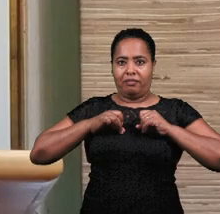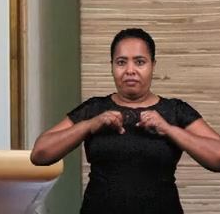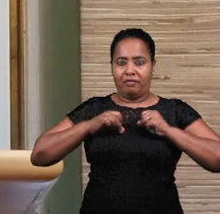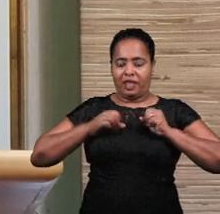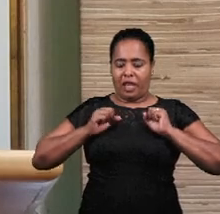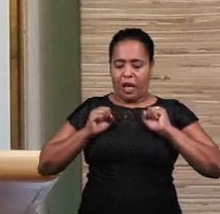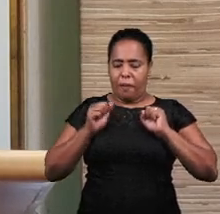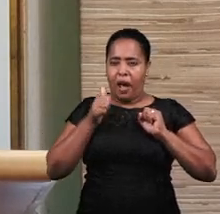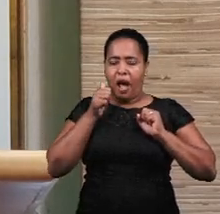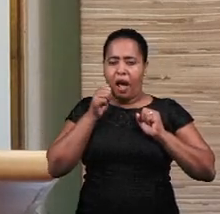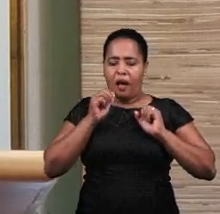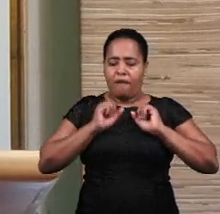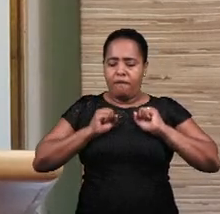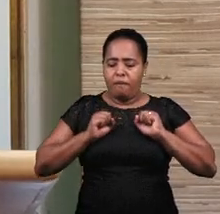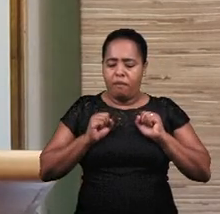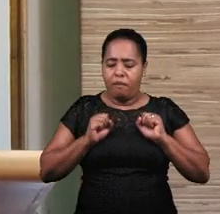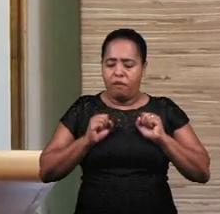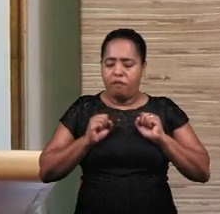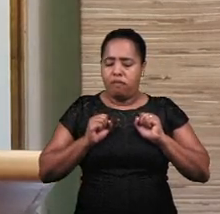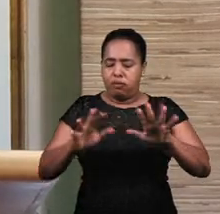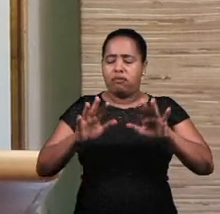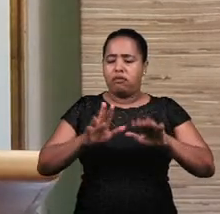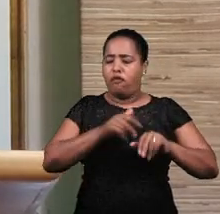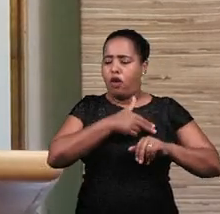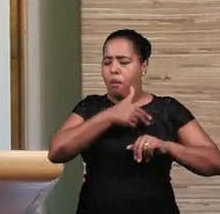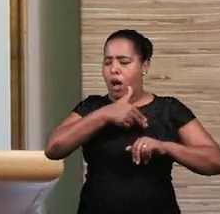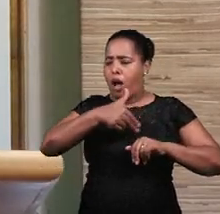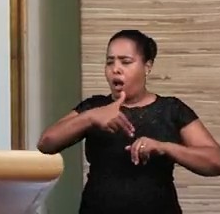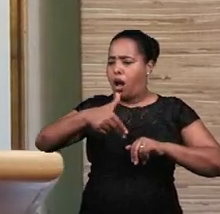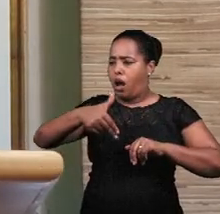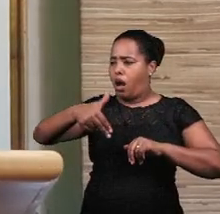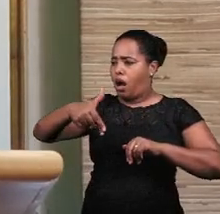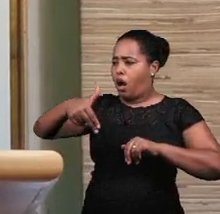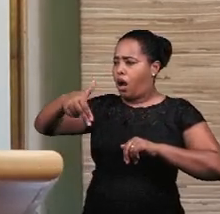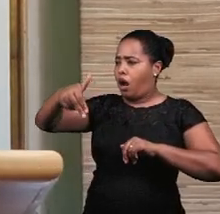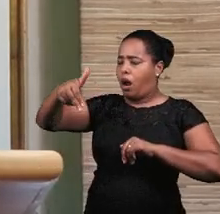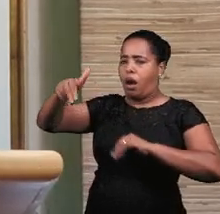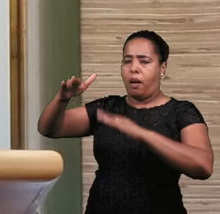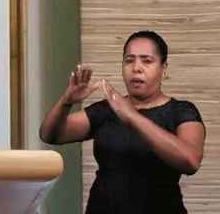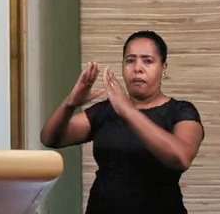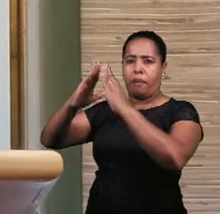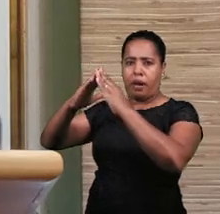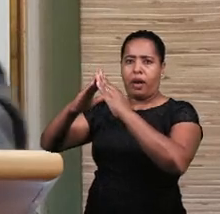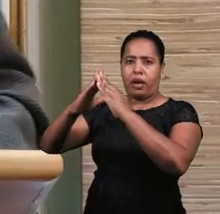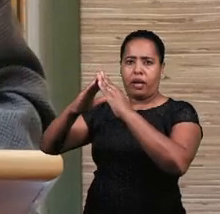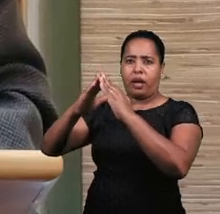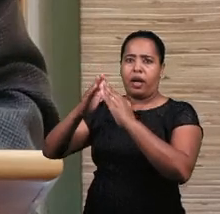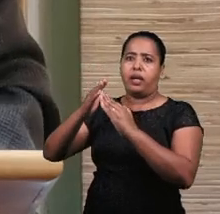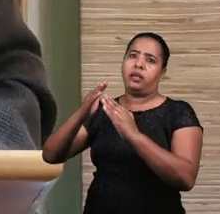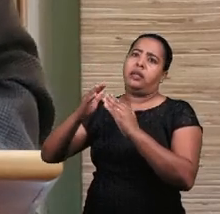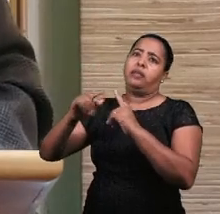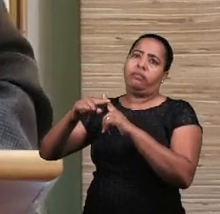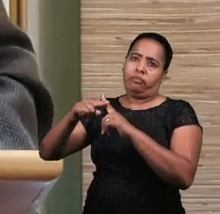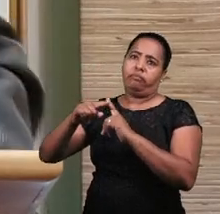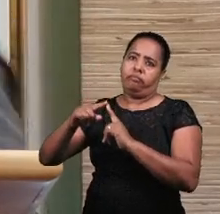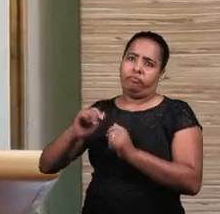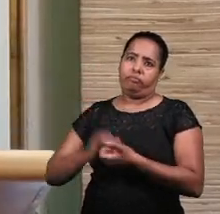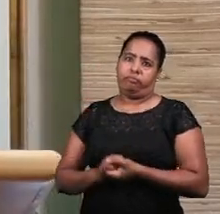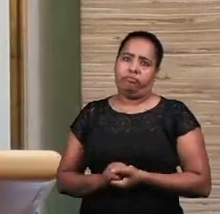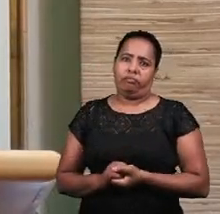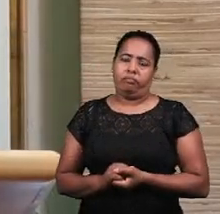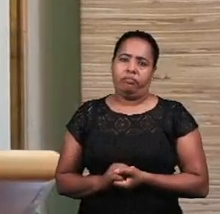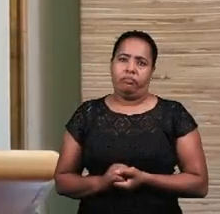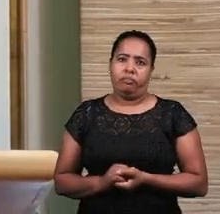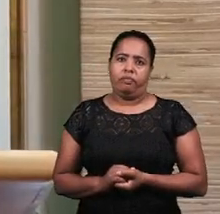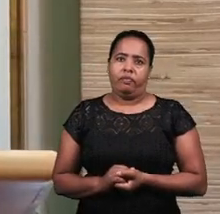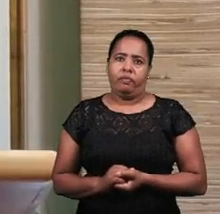possession de son épouse très fortement, qu'il a pris son épouse et il est parti vers son père. C'est l'enlèvement de l'Église. Mes frères et sœurs, le